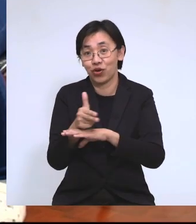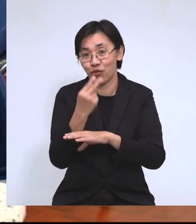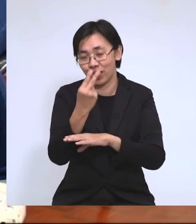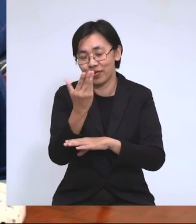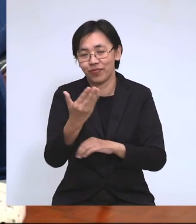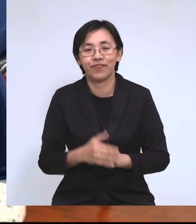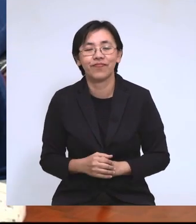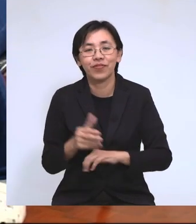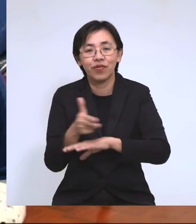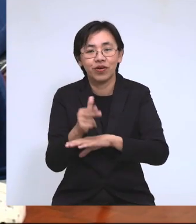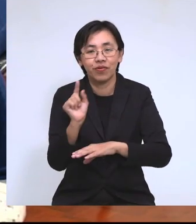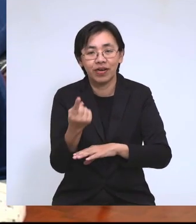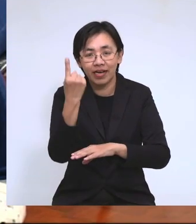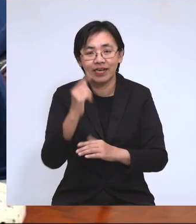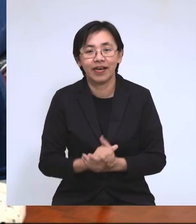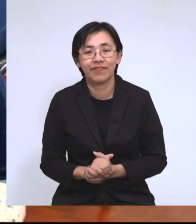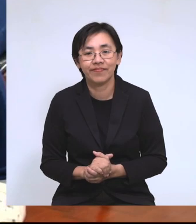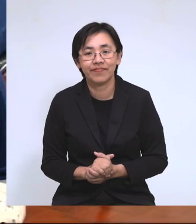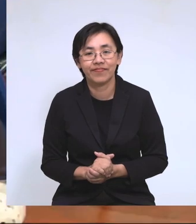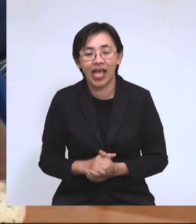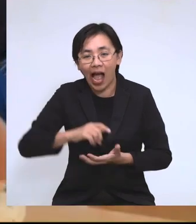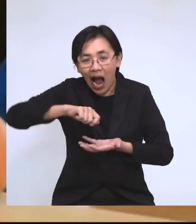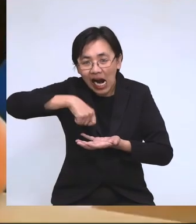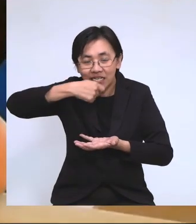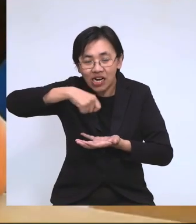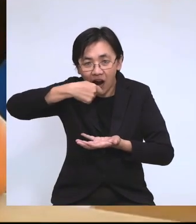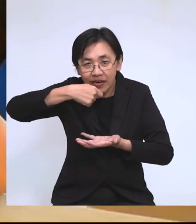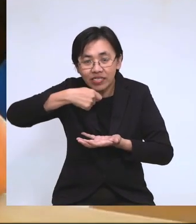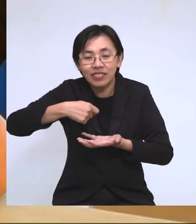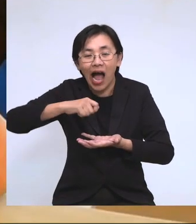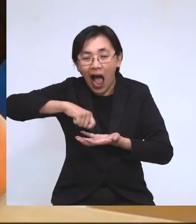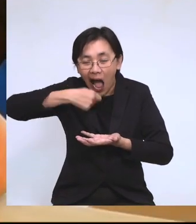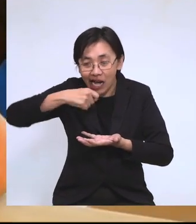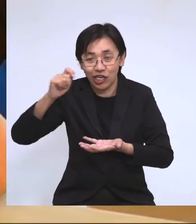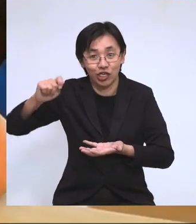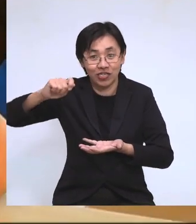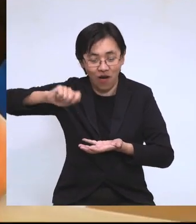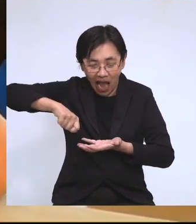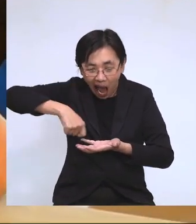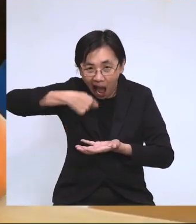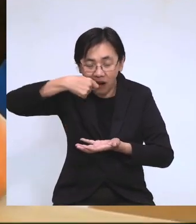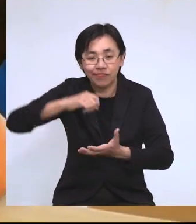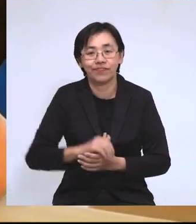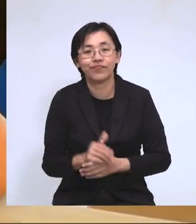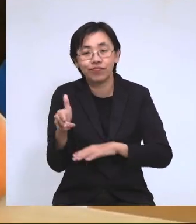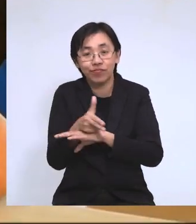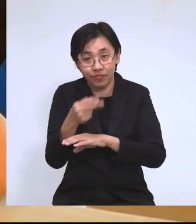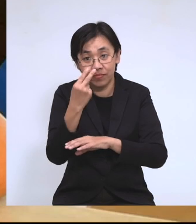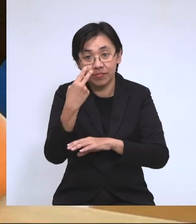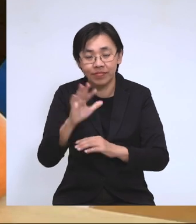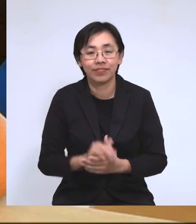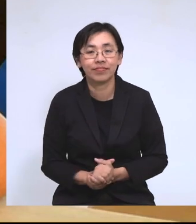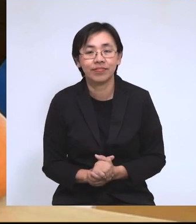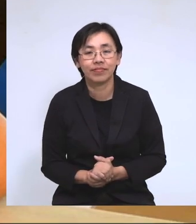เดี๋ยวรบกวนขอวิดีโอหน่อยค่ะวิดีโอแรกจะเป็นการกินข้าวด้วยช้อนนะคะอ่ะเราจ